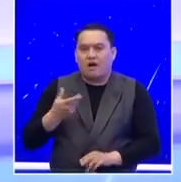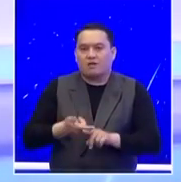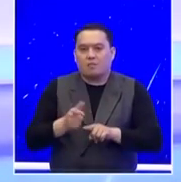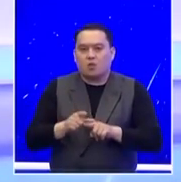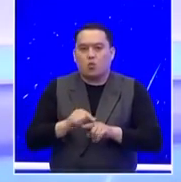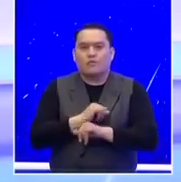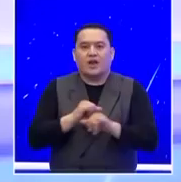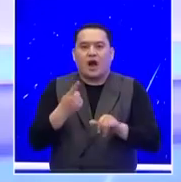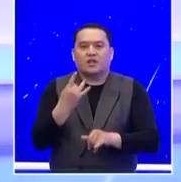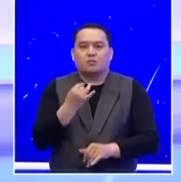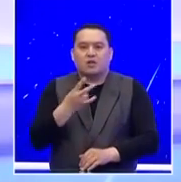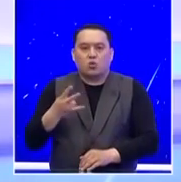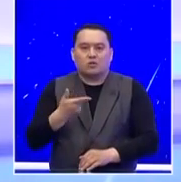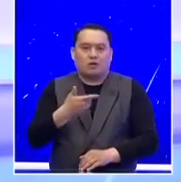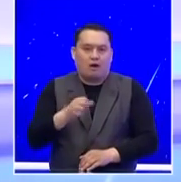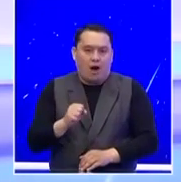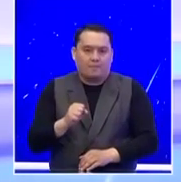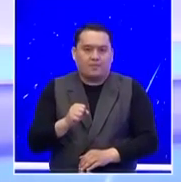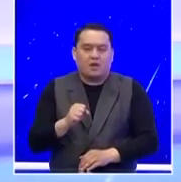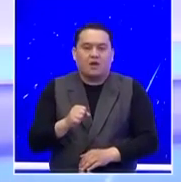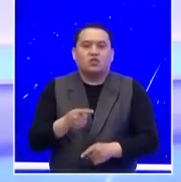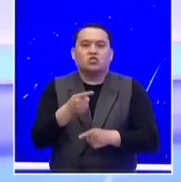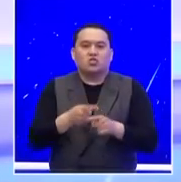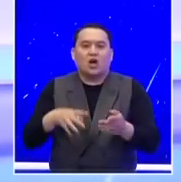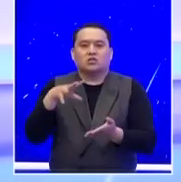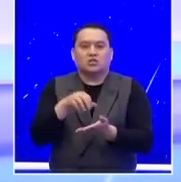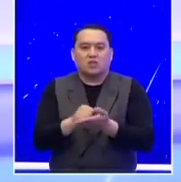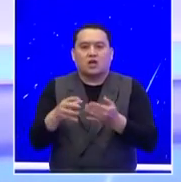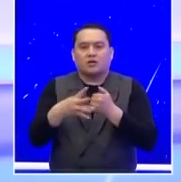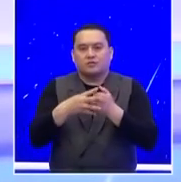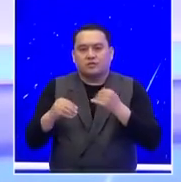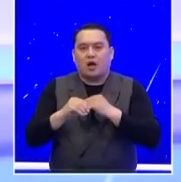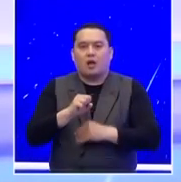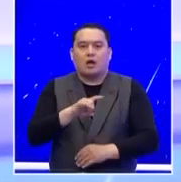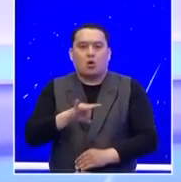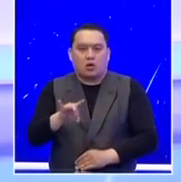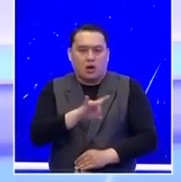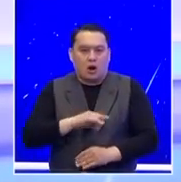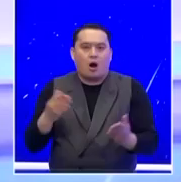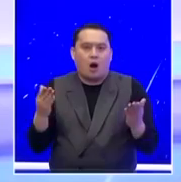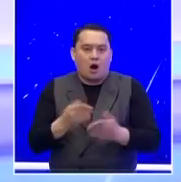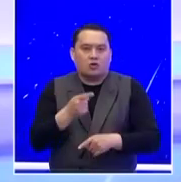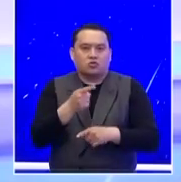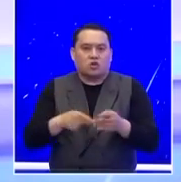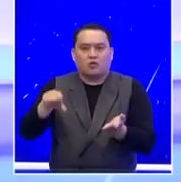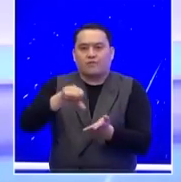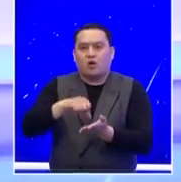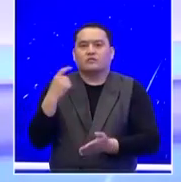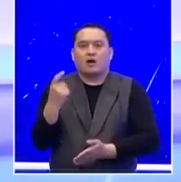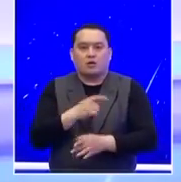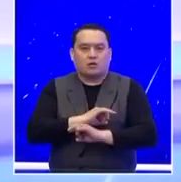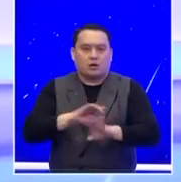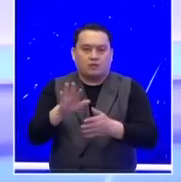они превысили 1 миллион гектаров. Какую часть из этого занимают пассивные земли Алакольского района и какова доля участия фермерских